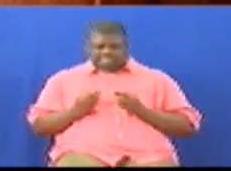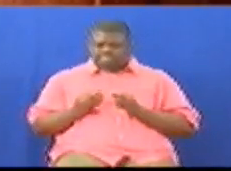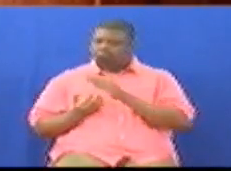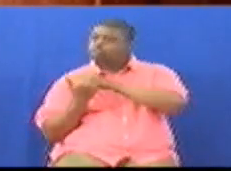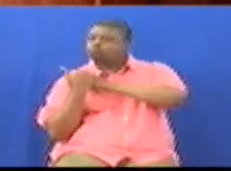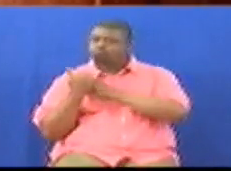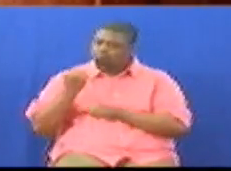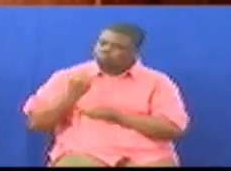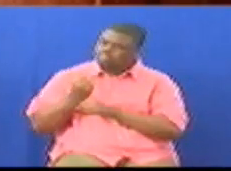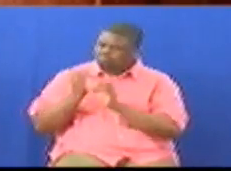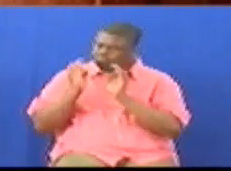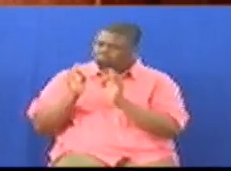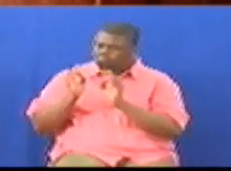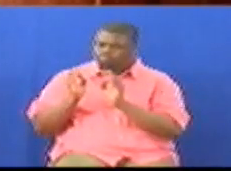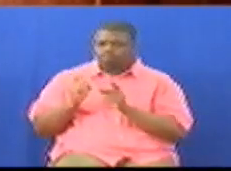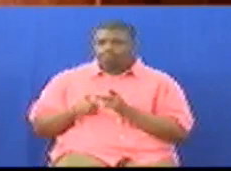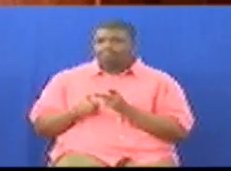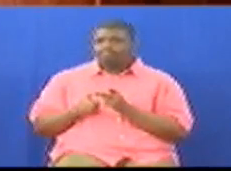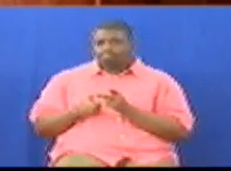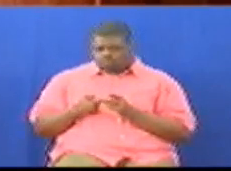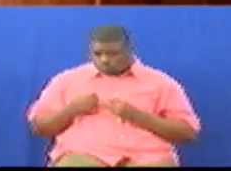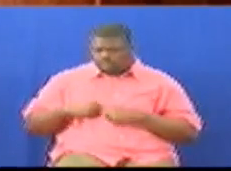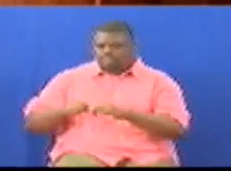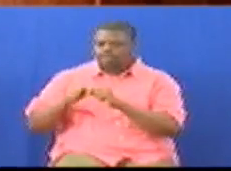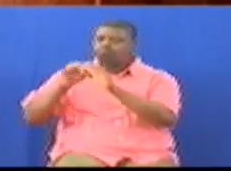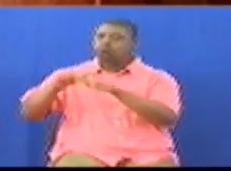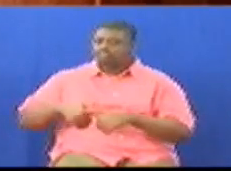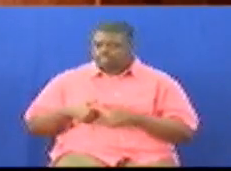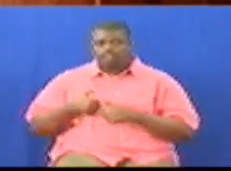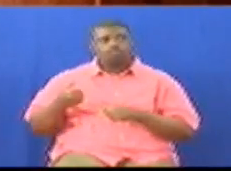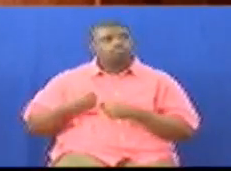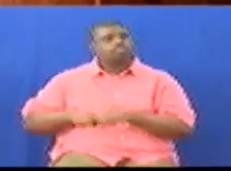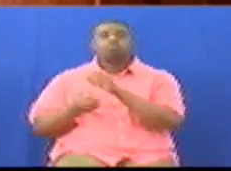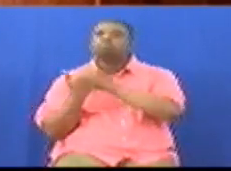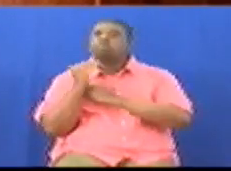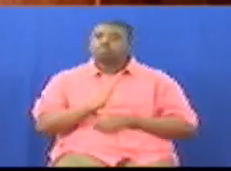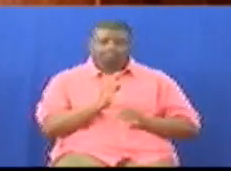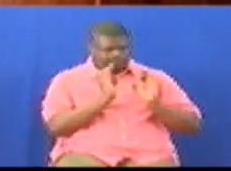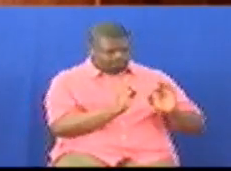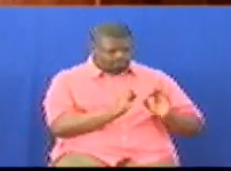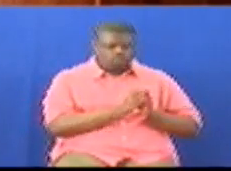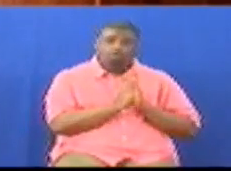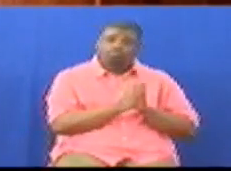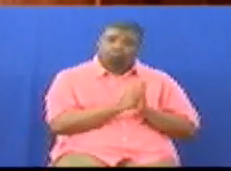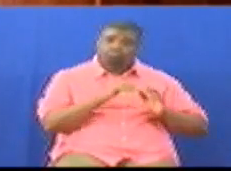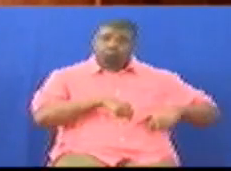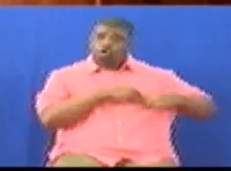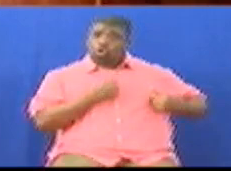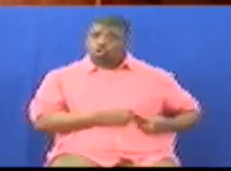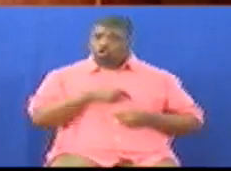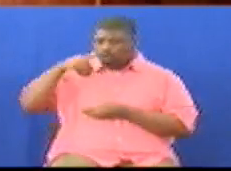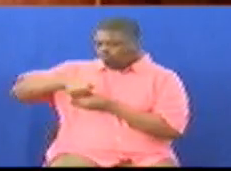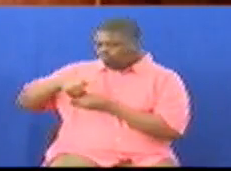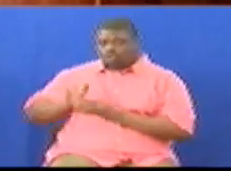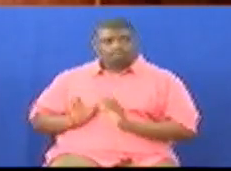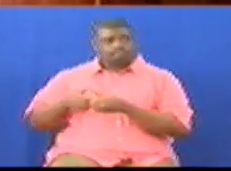kwa umakini na hali ya juu na kuongoza Bunge letu tukufu kutimiza majukumu yake kwa ustadi. Aidha, nawashukuru kwa moyo wa dhati wajumbe wote wa kamati